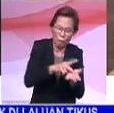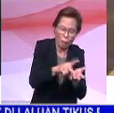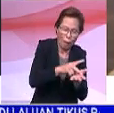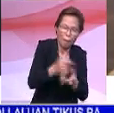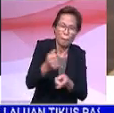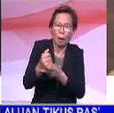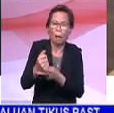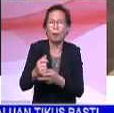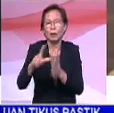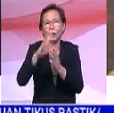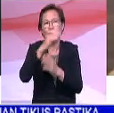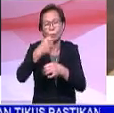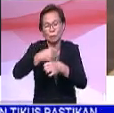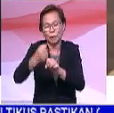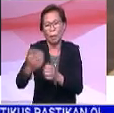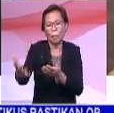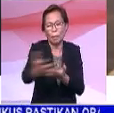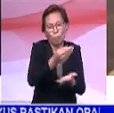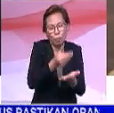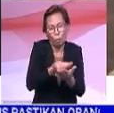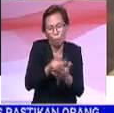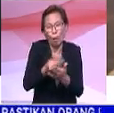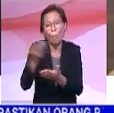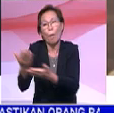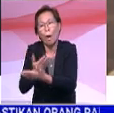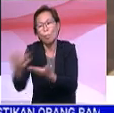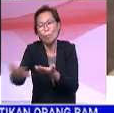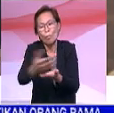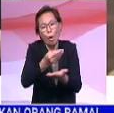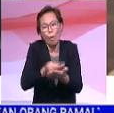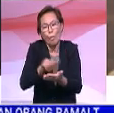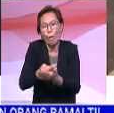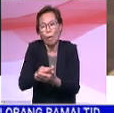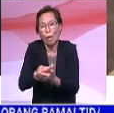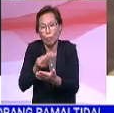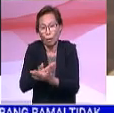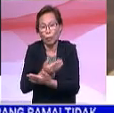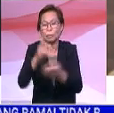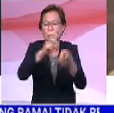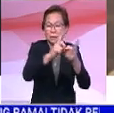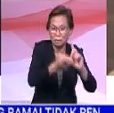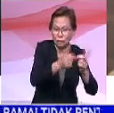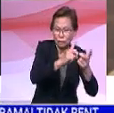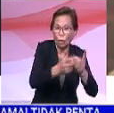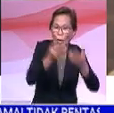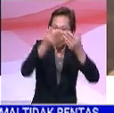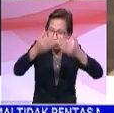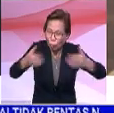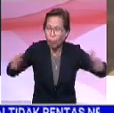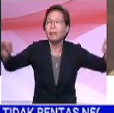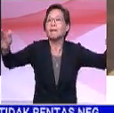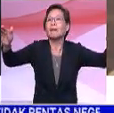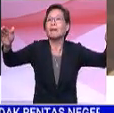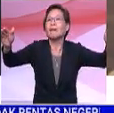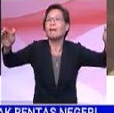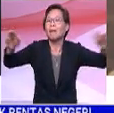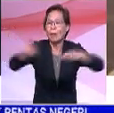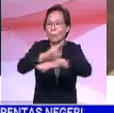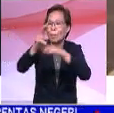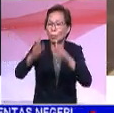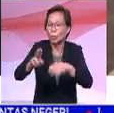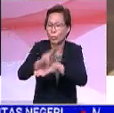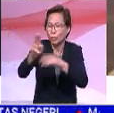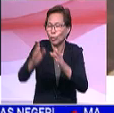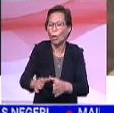misalnya, kemudian akan mencipta pendapatan-pendapatan baru, sebab dengan pendigitalan ini dia akan membuka ruang kepada pengguna